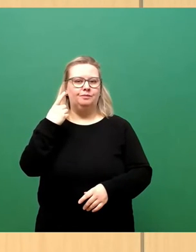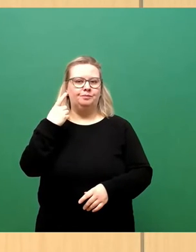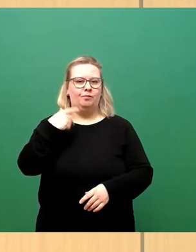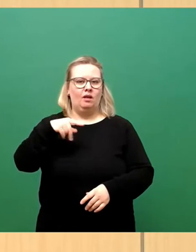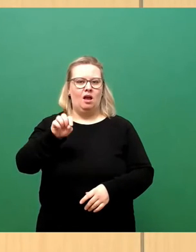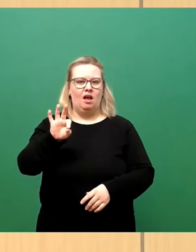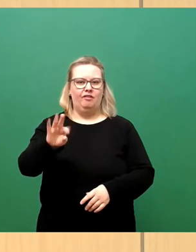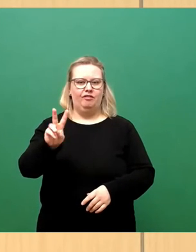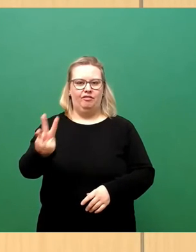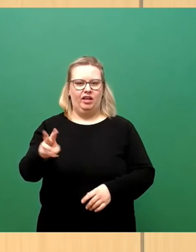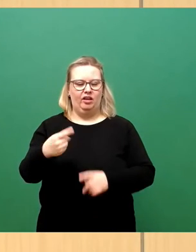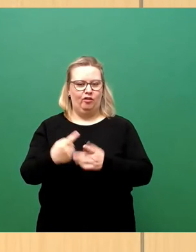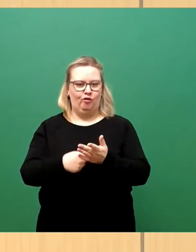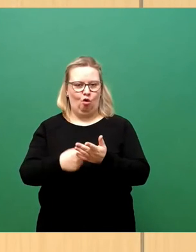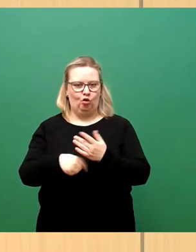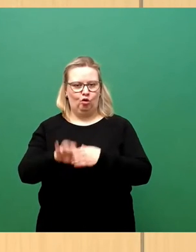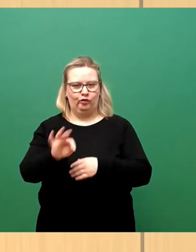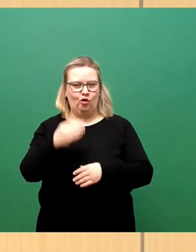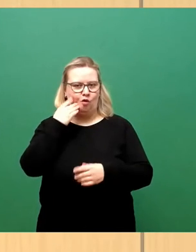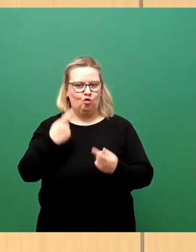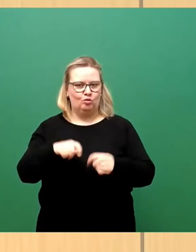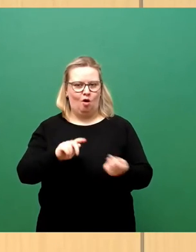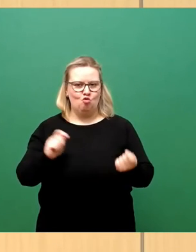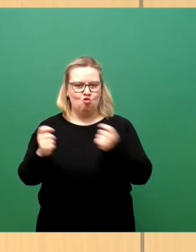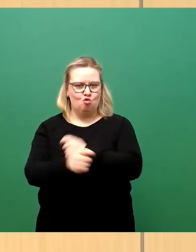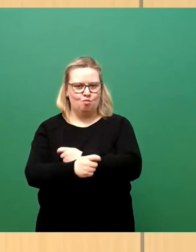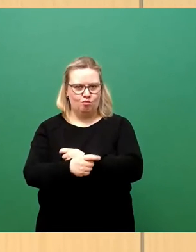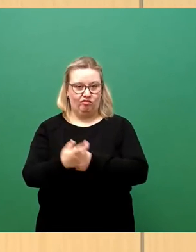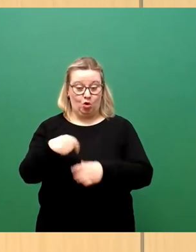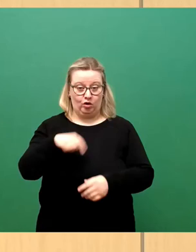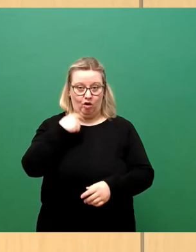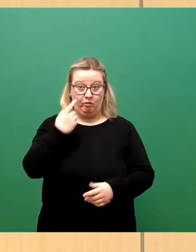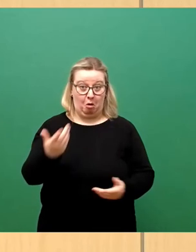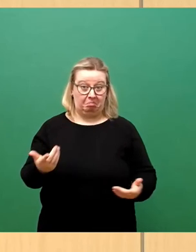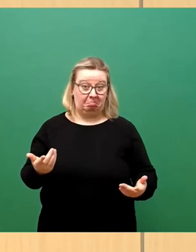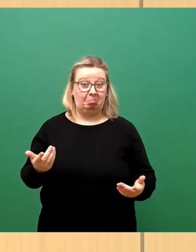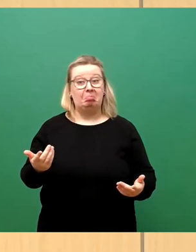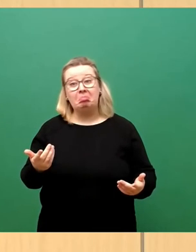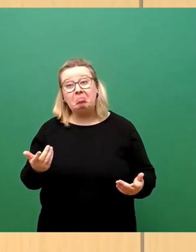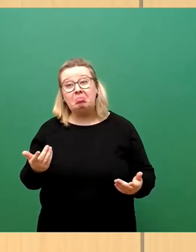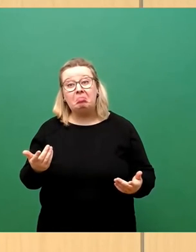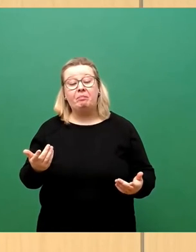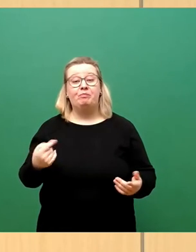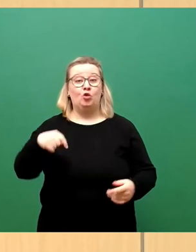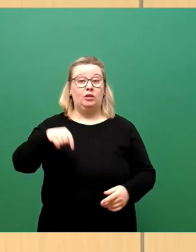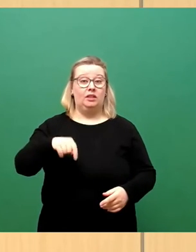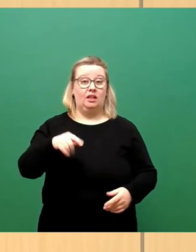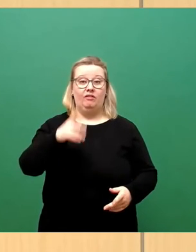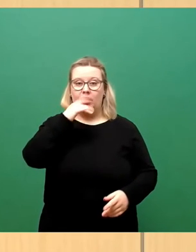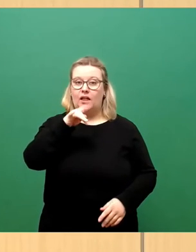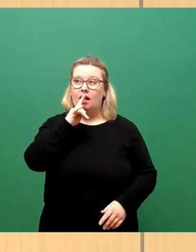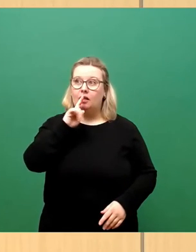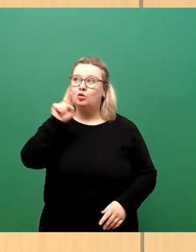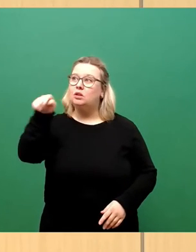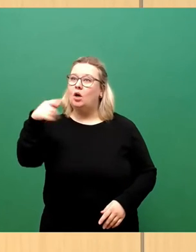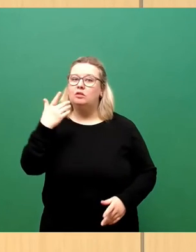KfW-Förderung für den Wohnungsbau gekippt haben, von einem Tag auf den anderen. Und hier im Prinzip, wenn Sie jetzt leise sind und draußen im Prinzip